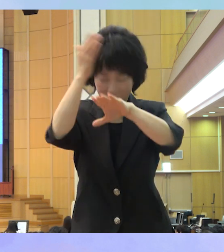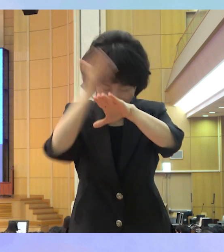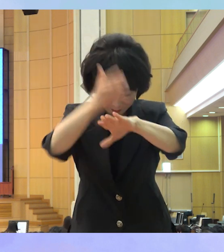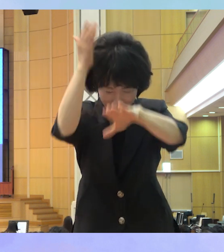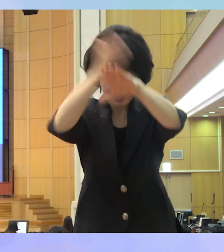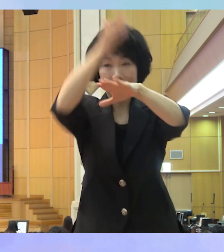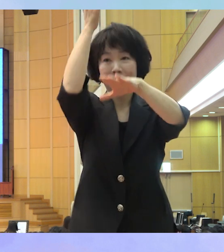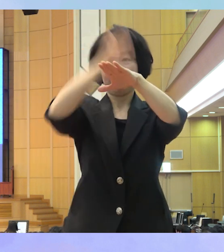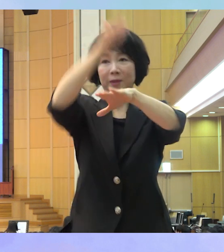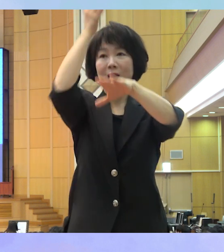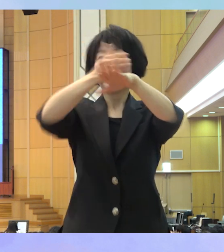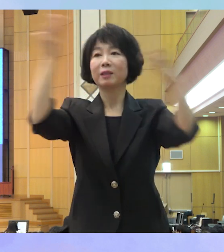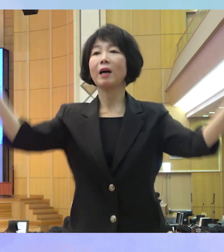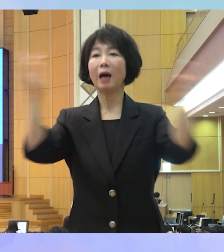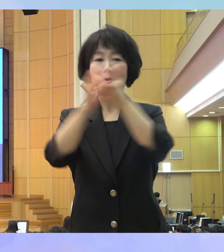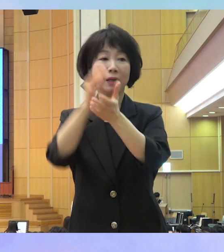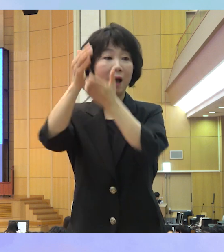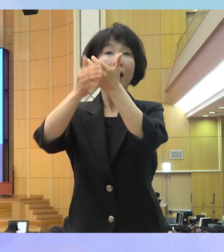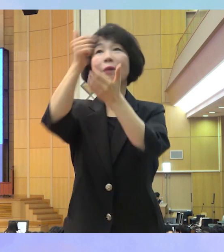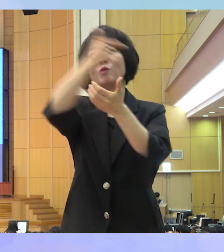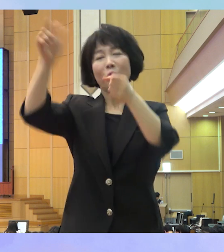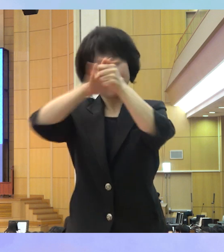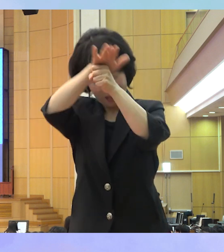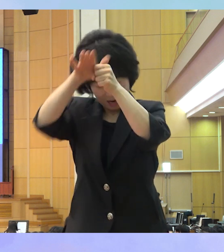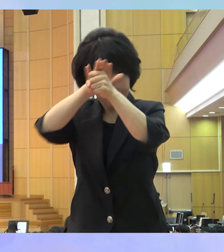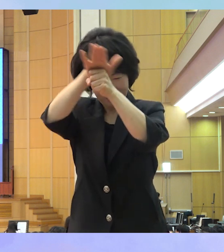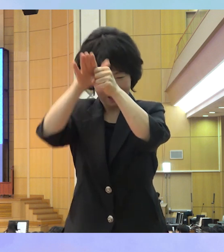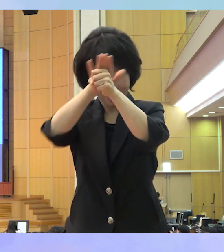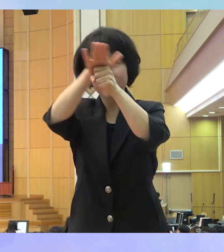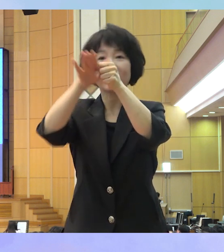감사합니다. 하나님, 그리고 사랑합니다.